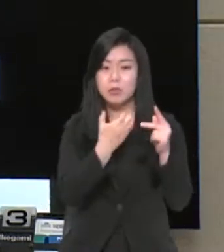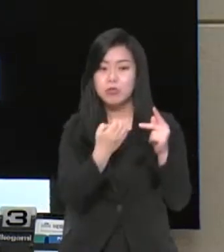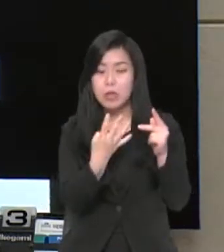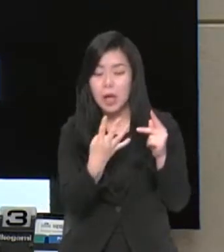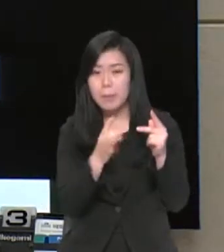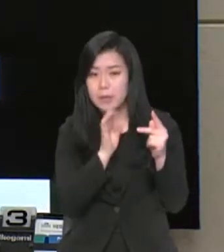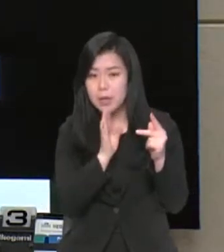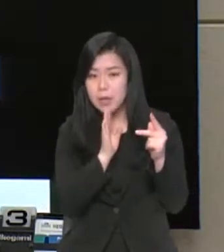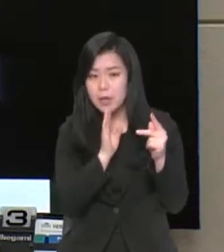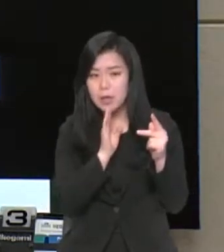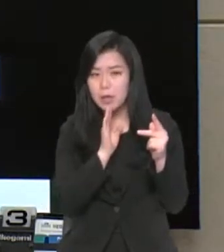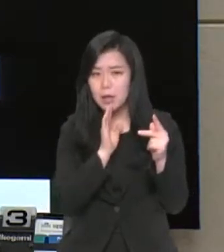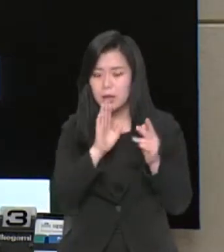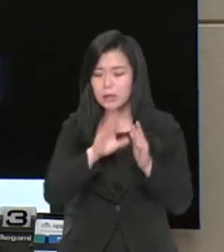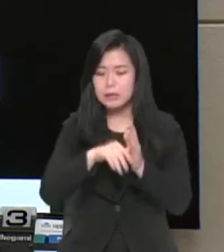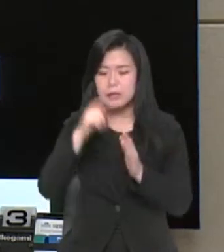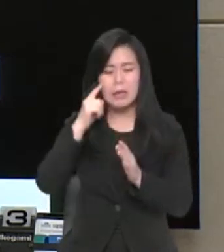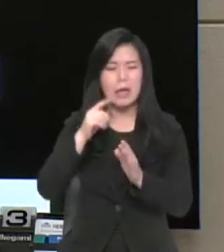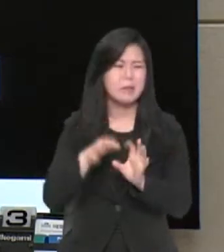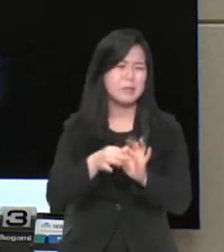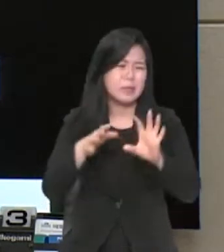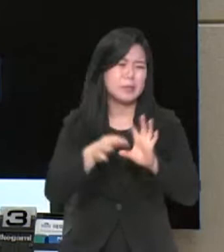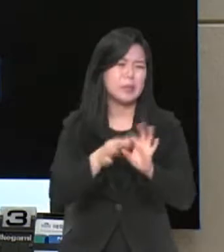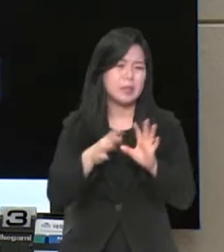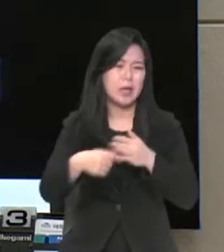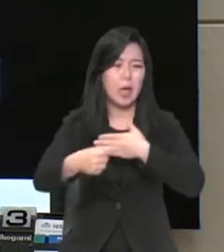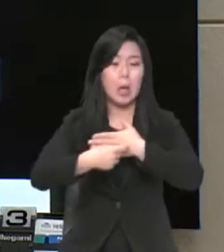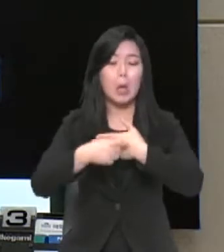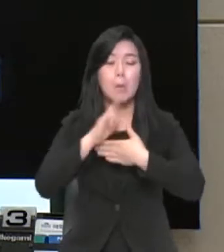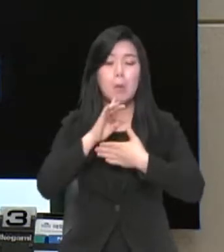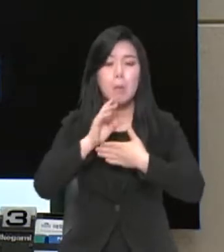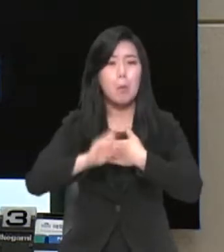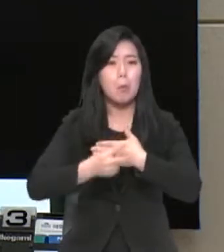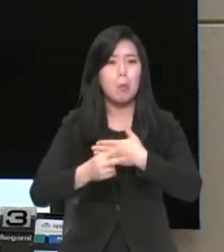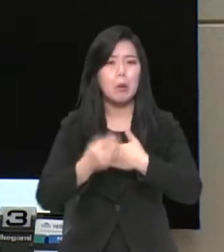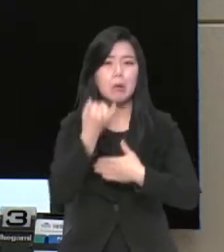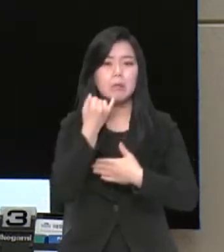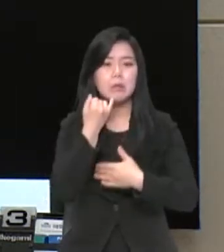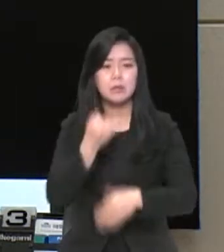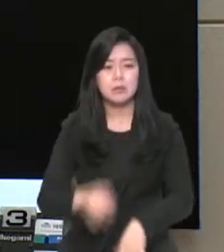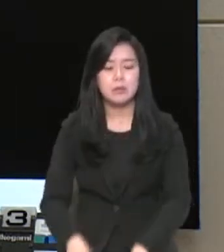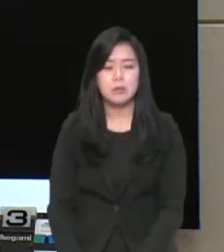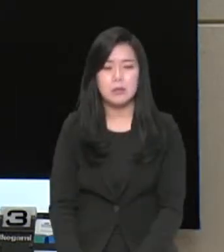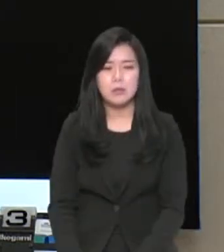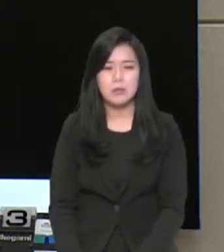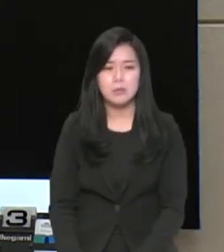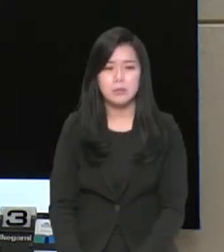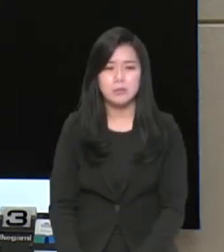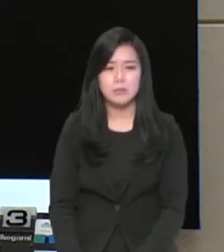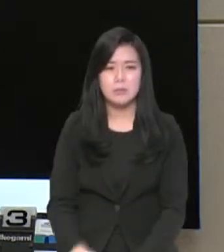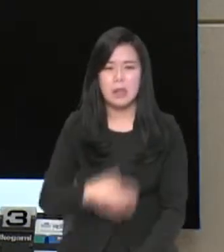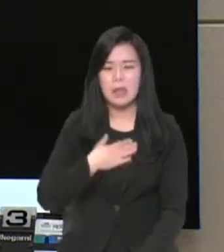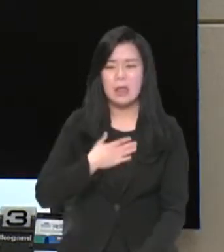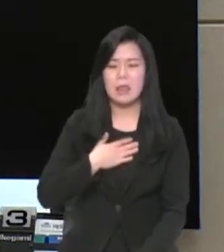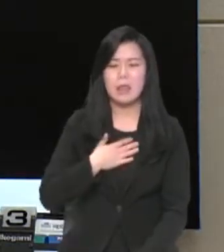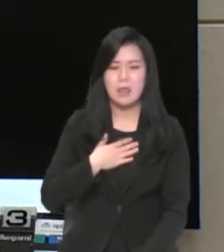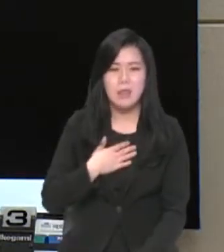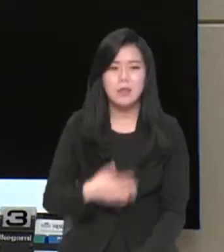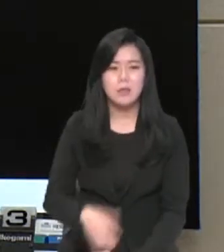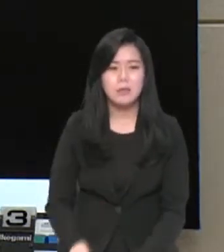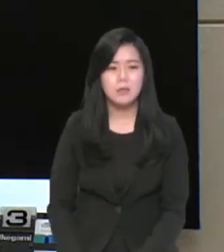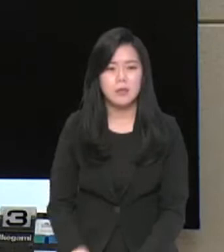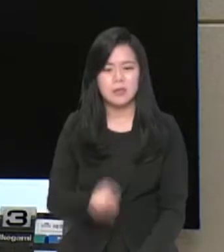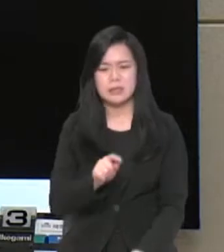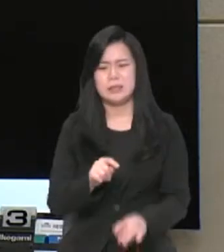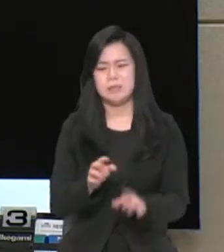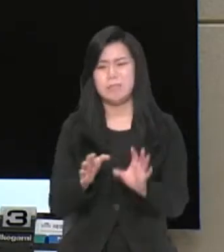맞으면은 상관이 없다는 거야. 포장까지만 해도 상관이 없어요. 형님도 아시네. 그치, 알지, 알지. 그러니까